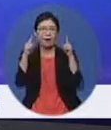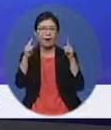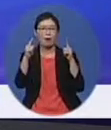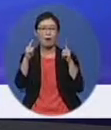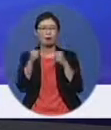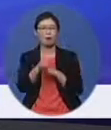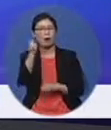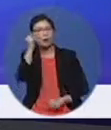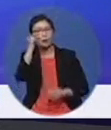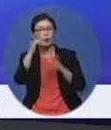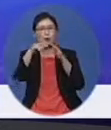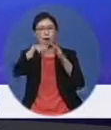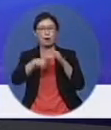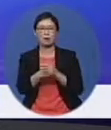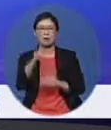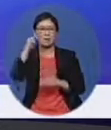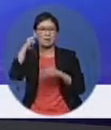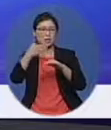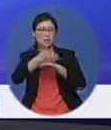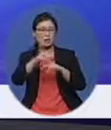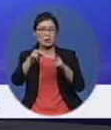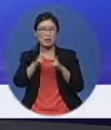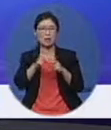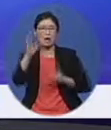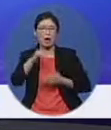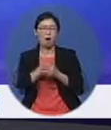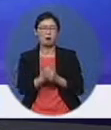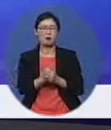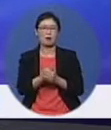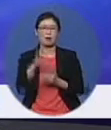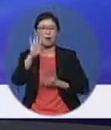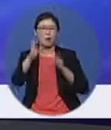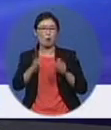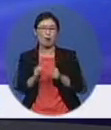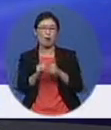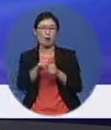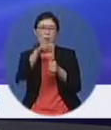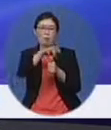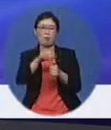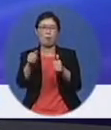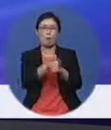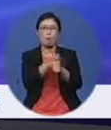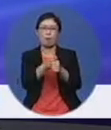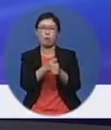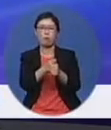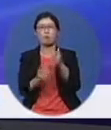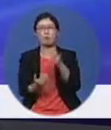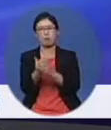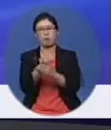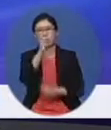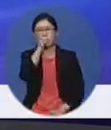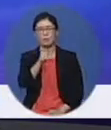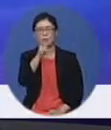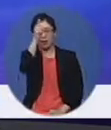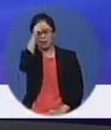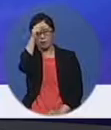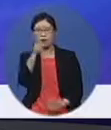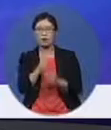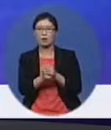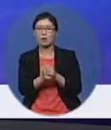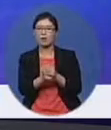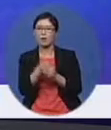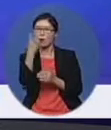기숙사에서 지적장애 학생을 나흘간 감금하고 집단 폭행한 사건이 발생했는데요. 경찰의 수사가 진행 중인